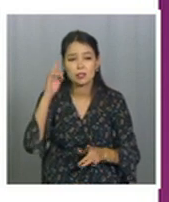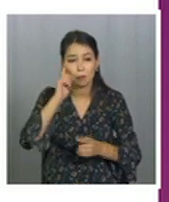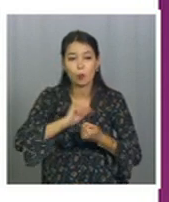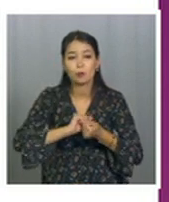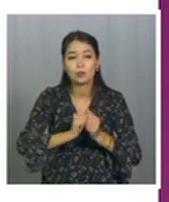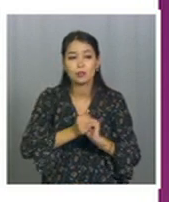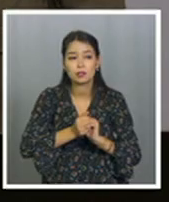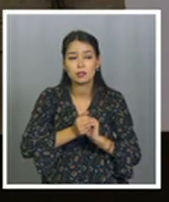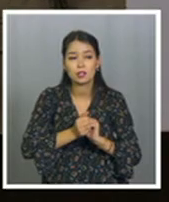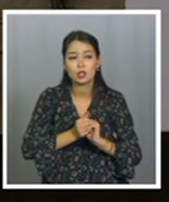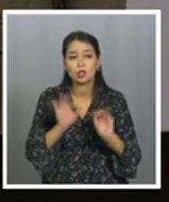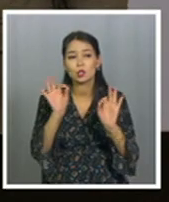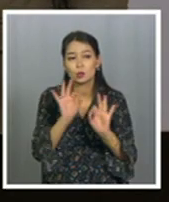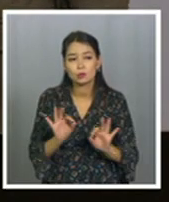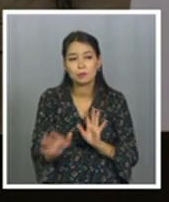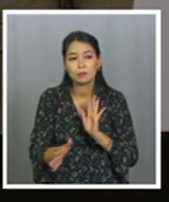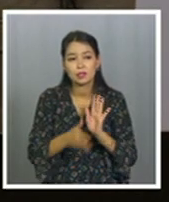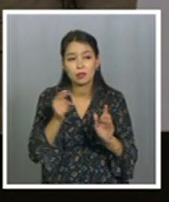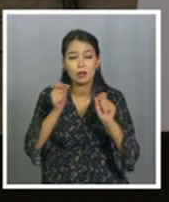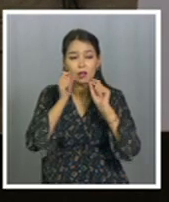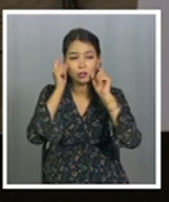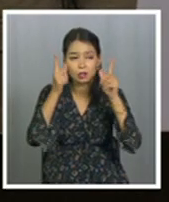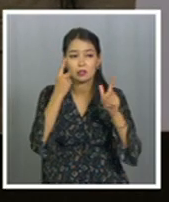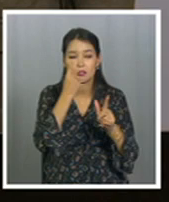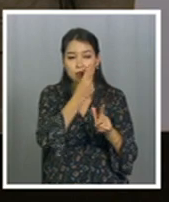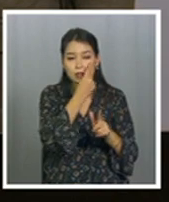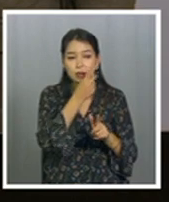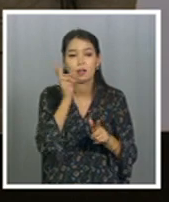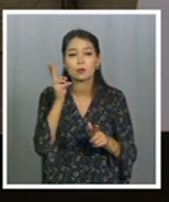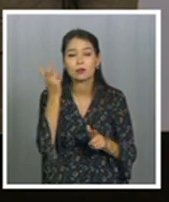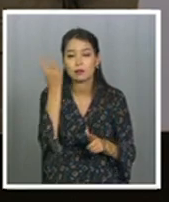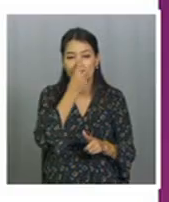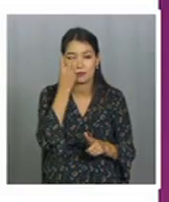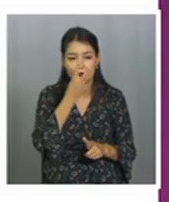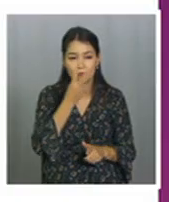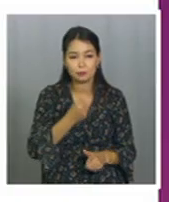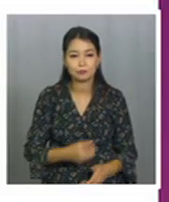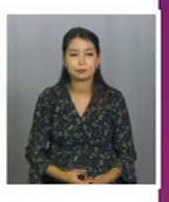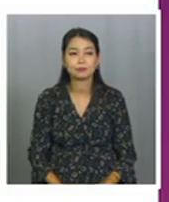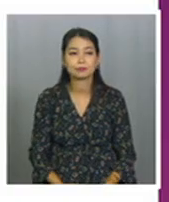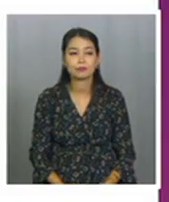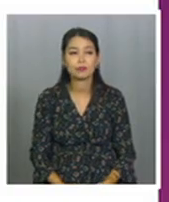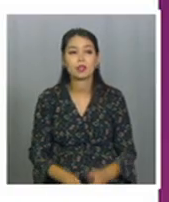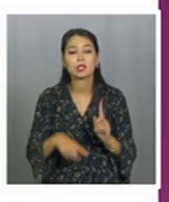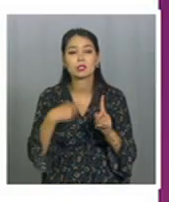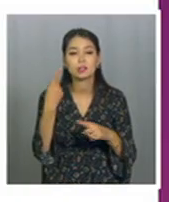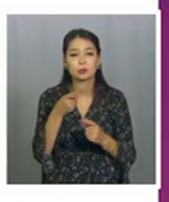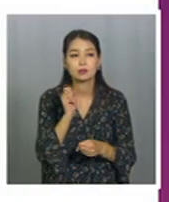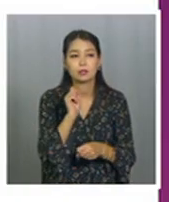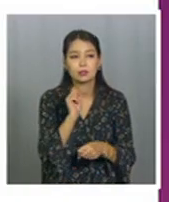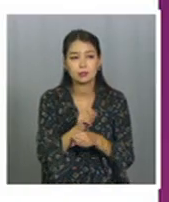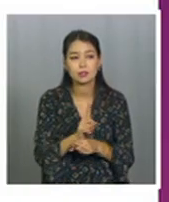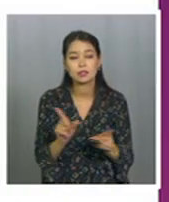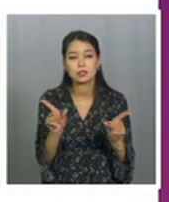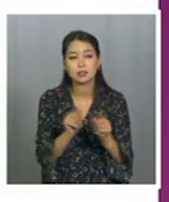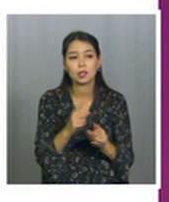запомни». Искусство призвано открывать глаза невидящим. Следующее задание.